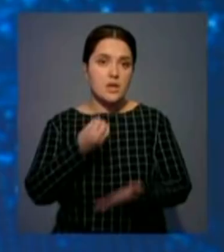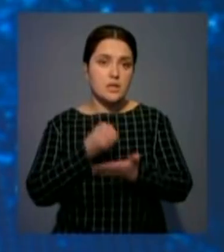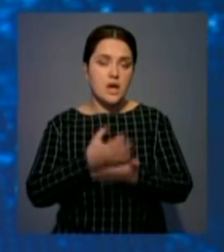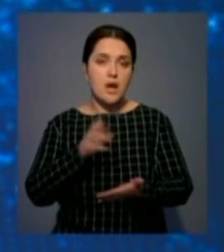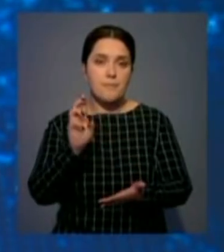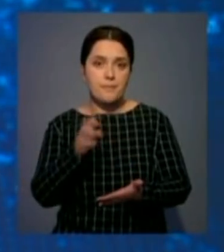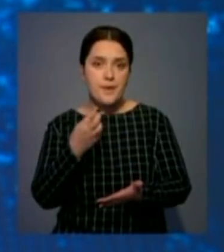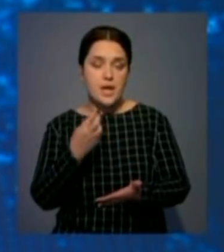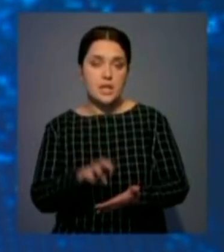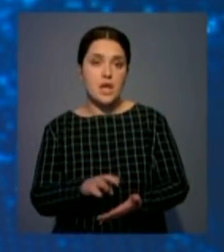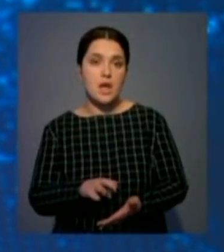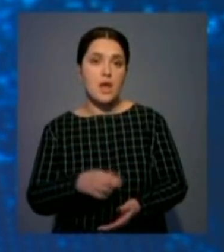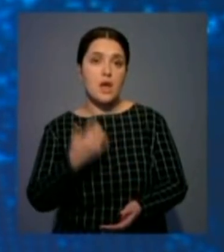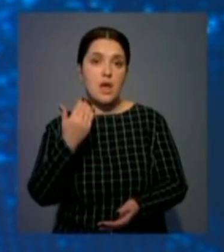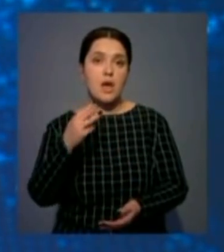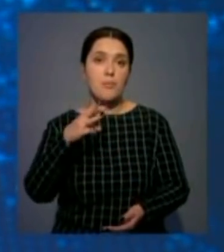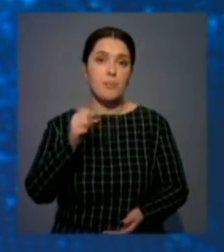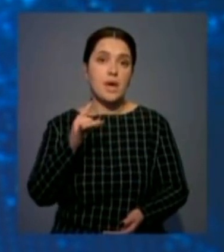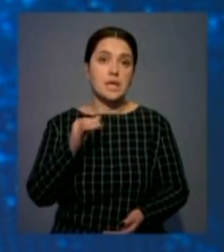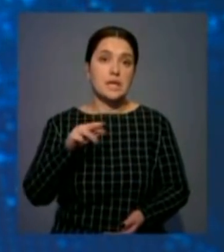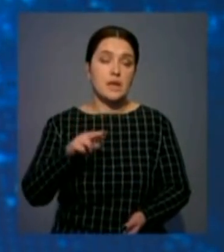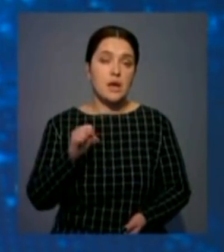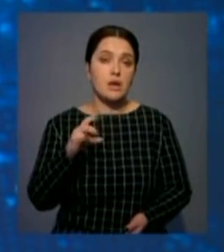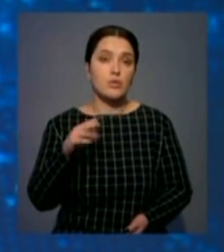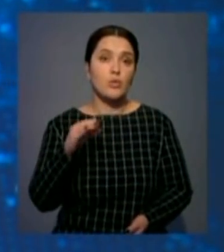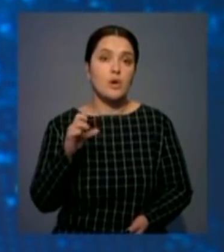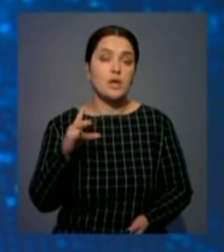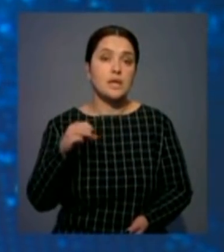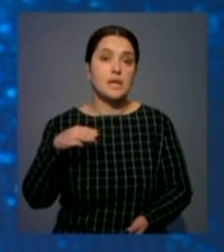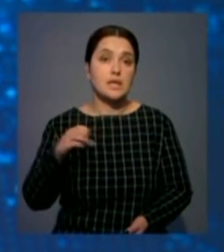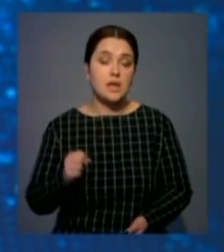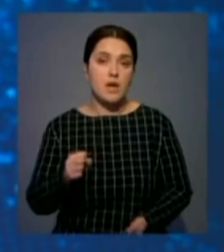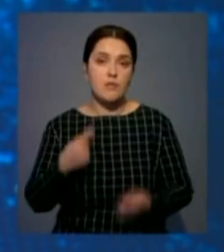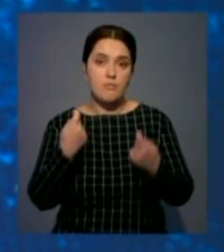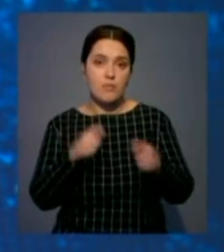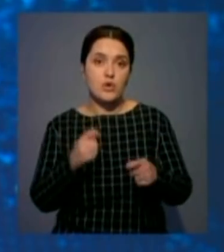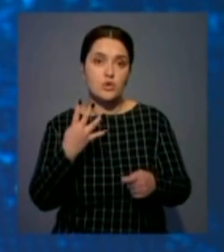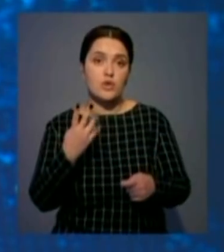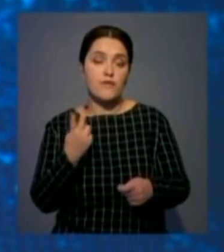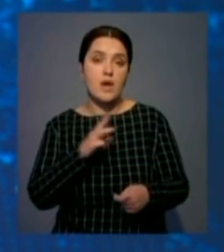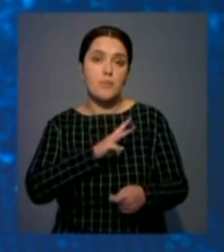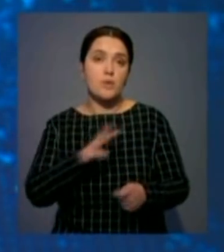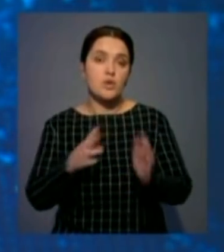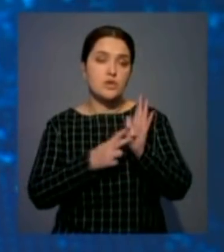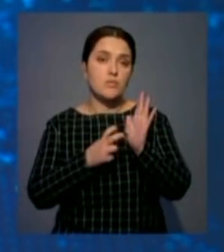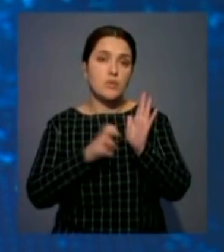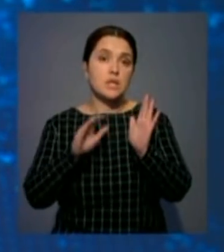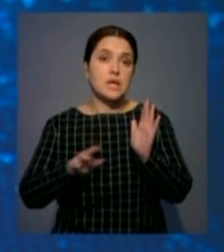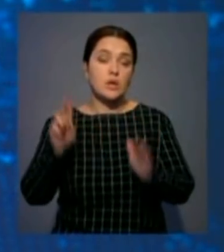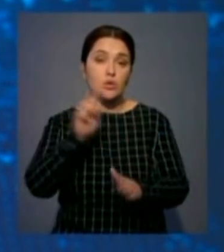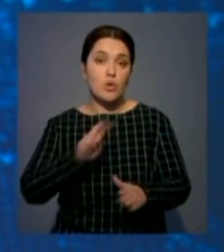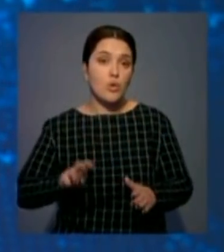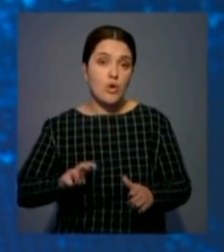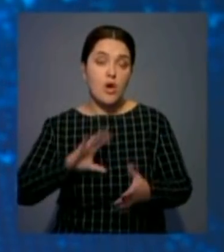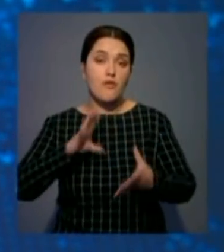Драгоценности, принадлежавшие Марии Антуанетте, ушли с молотка за 42 миллиона 700 тысяч долларов. Всего на торги Сотбис